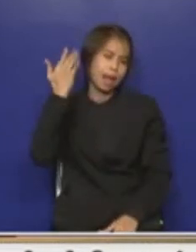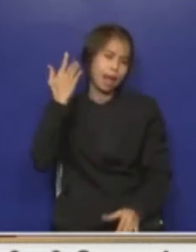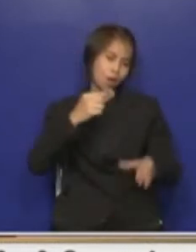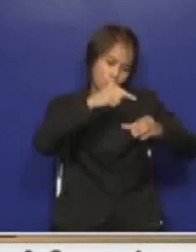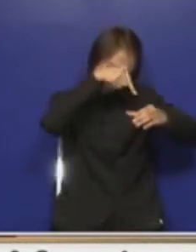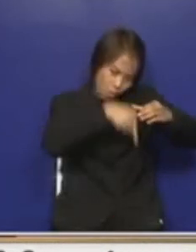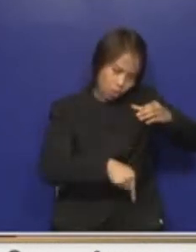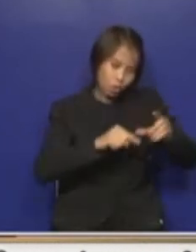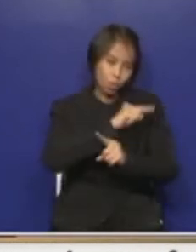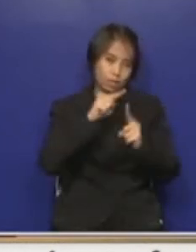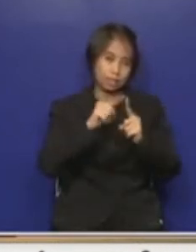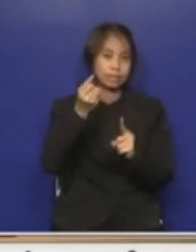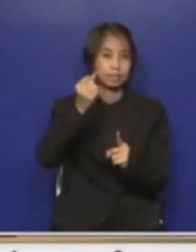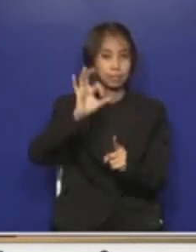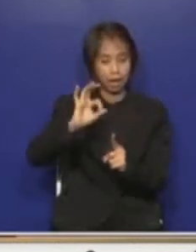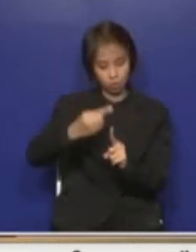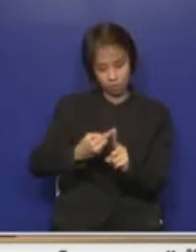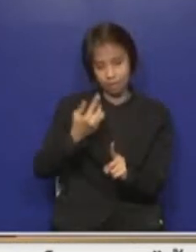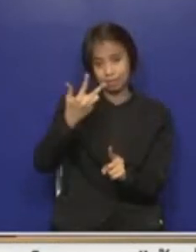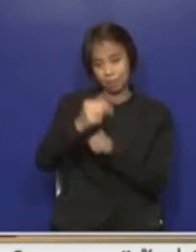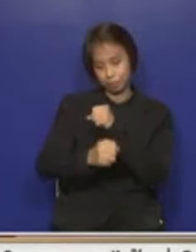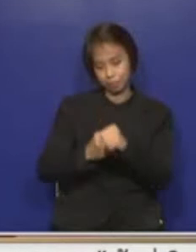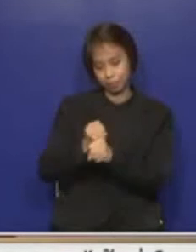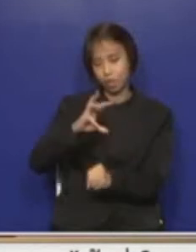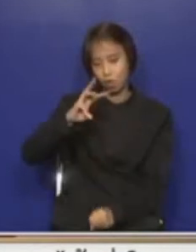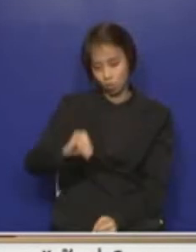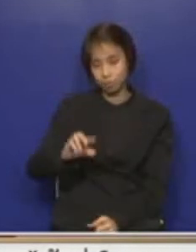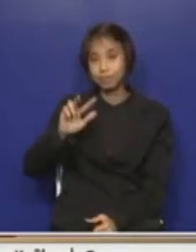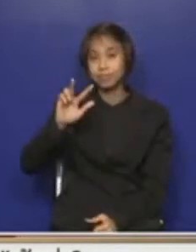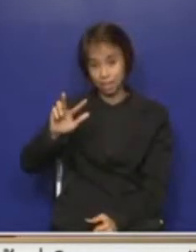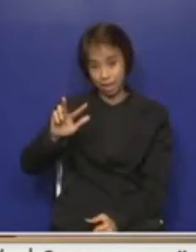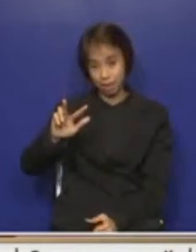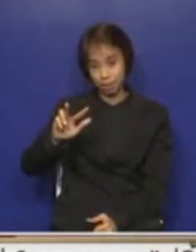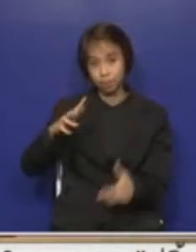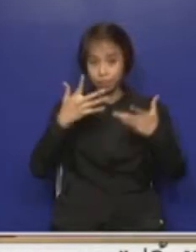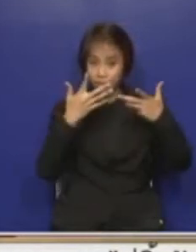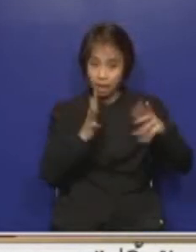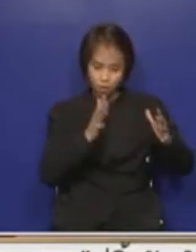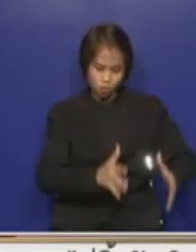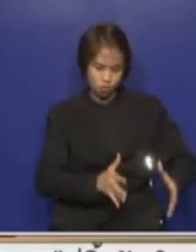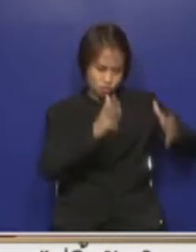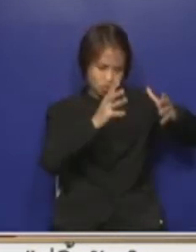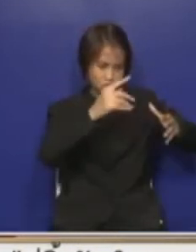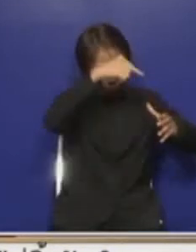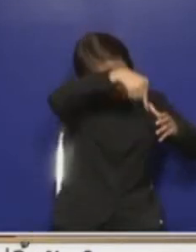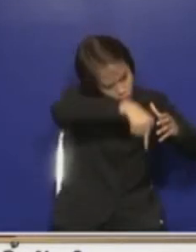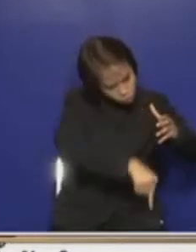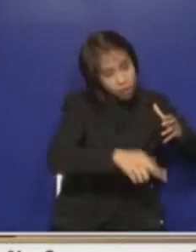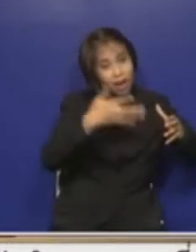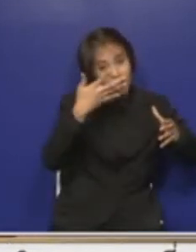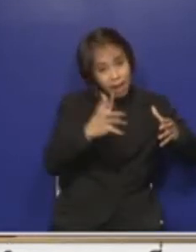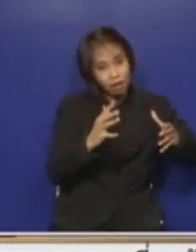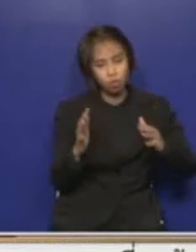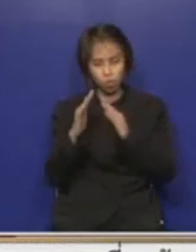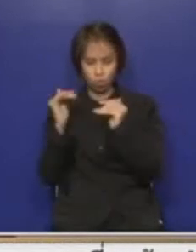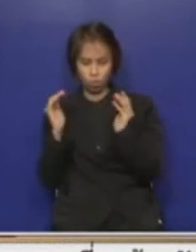ที่19มีนา2563นะคะแต่ขณะนี้หลังจากไปขุดเจาะไว้นะคะทางวัดก็สงสัยว่าเป็น